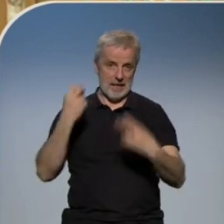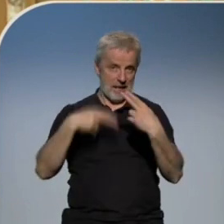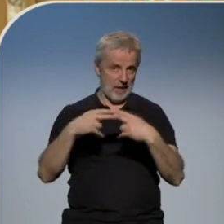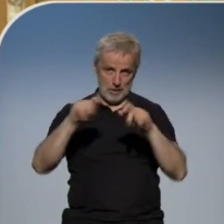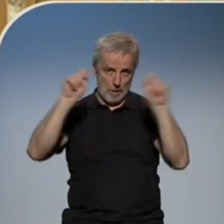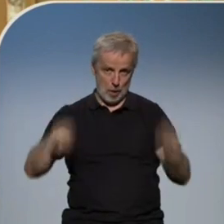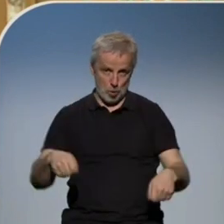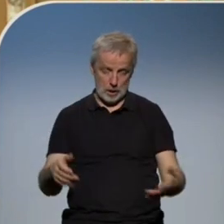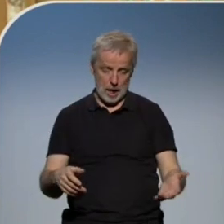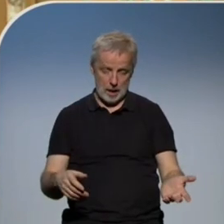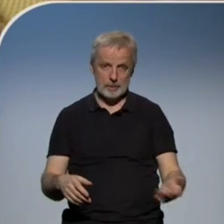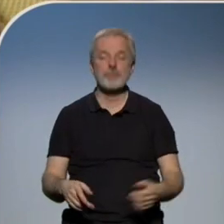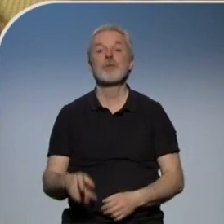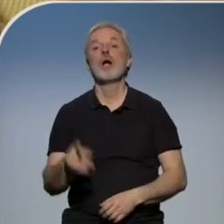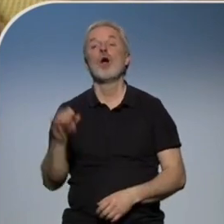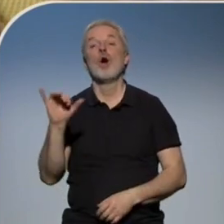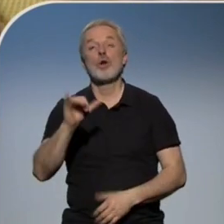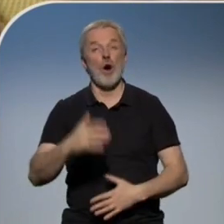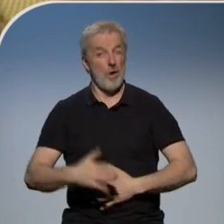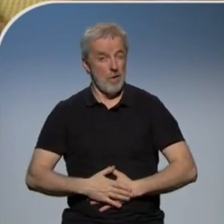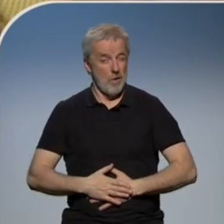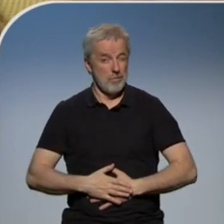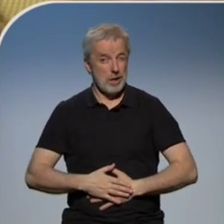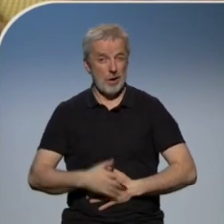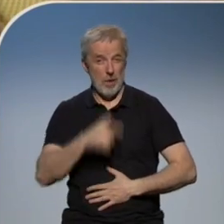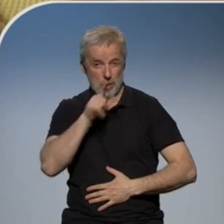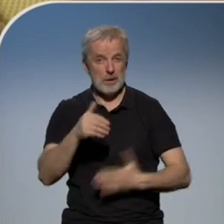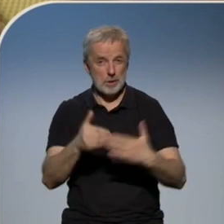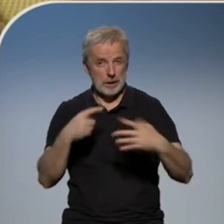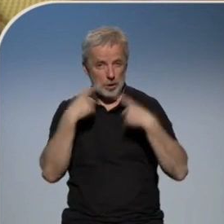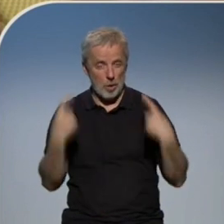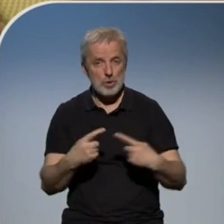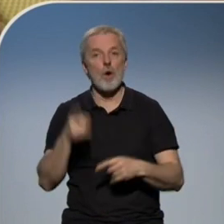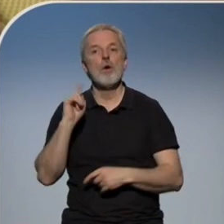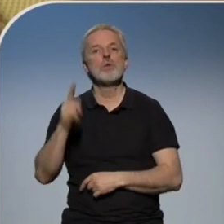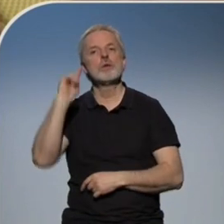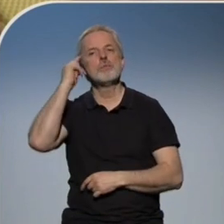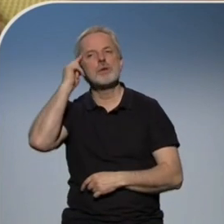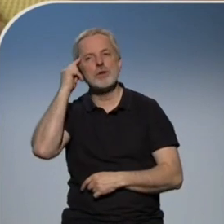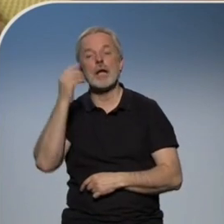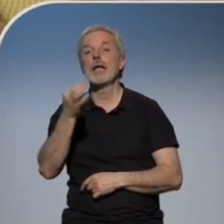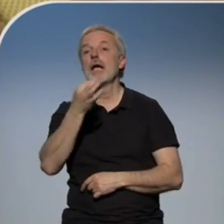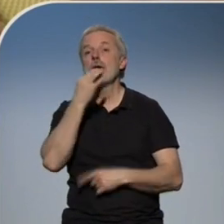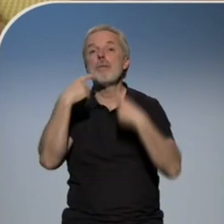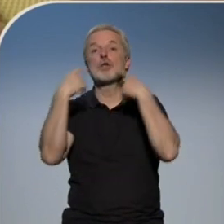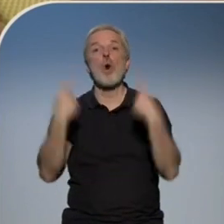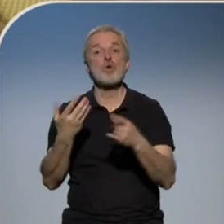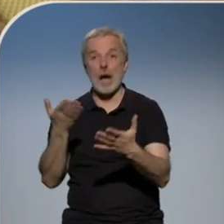maturity. Tak co může hodně pomoct, aby si dotyčný nebo dotyčná napsala, co všechno se může stát, když ta zkouška